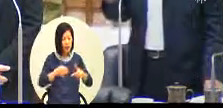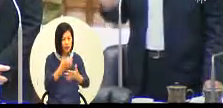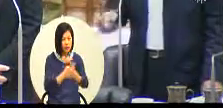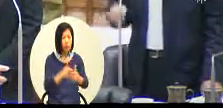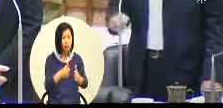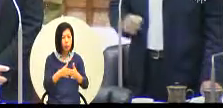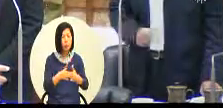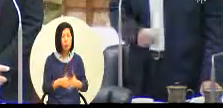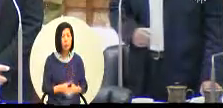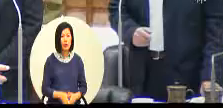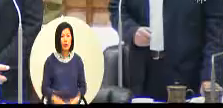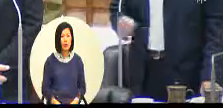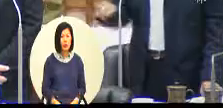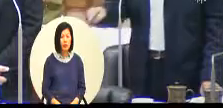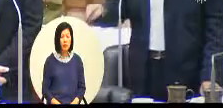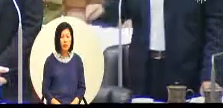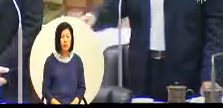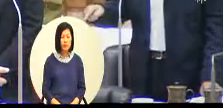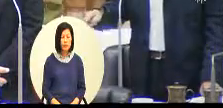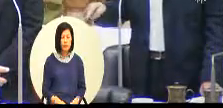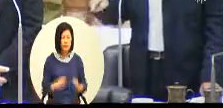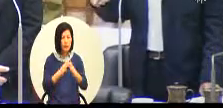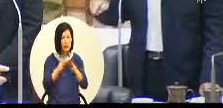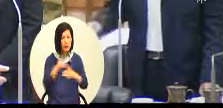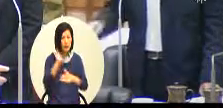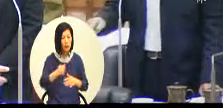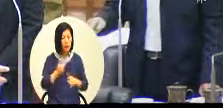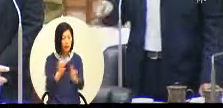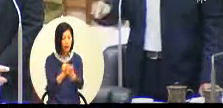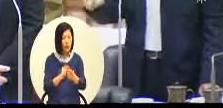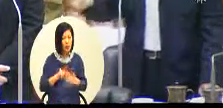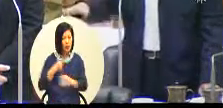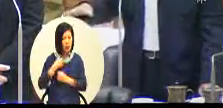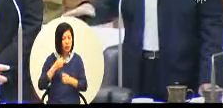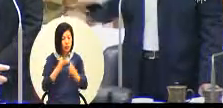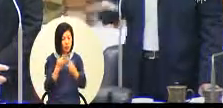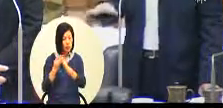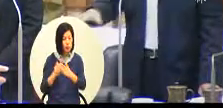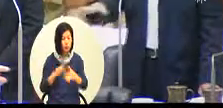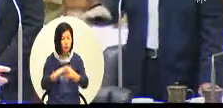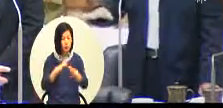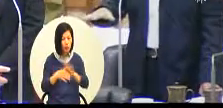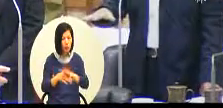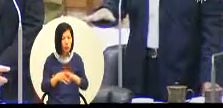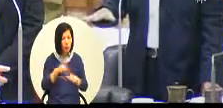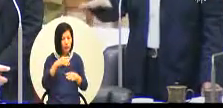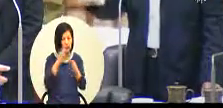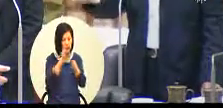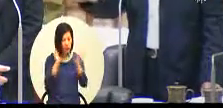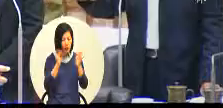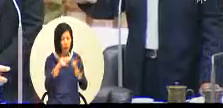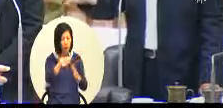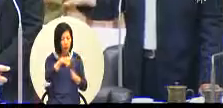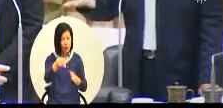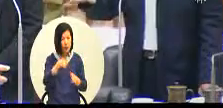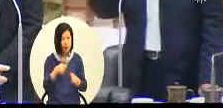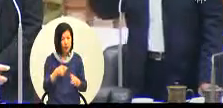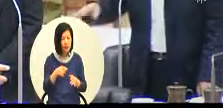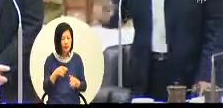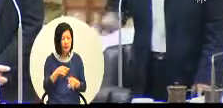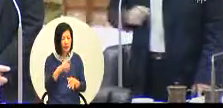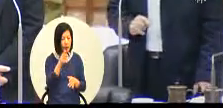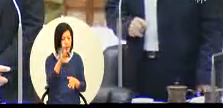面来讲，这个市长的一个对于眷村文化的一个关心，跟他的宏观，我们对不对？大家有目共